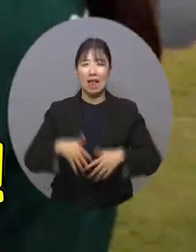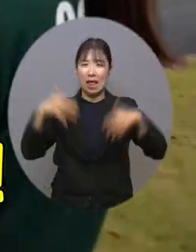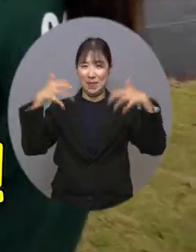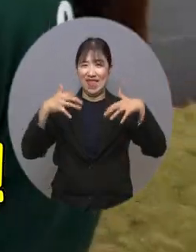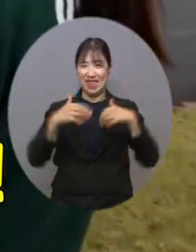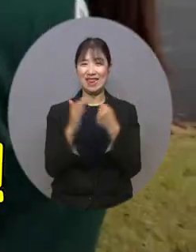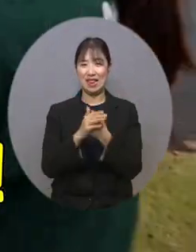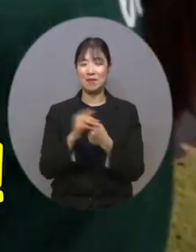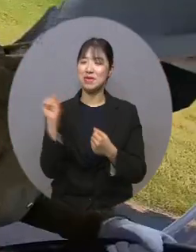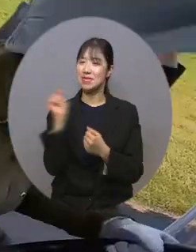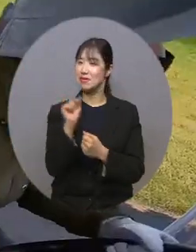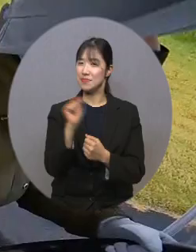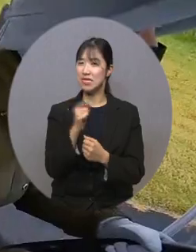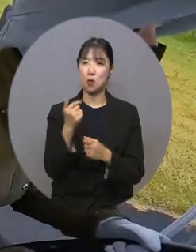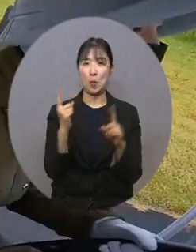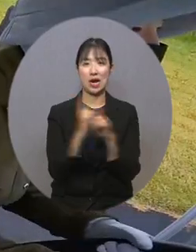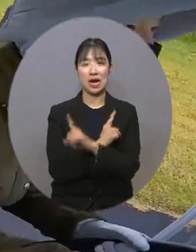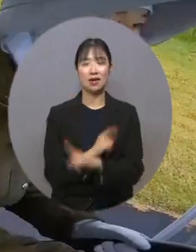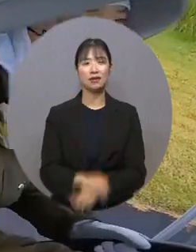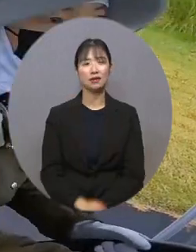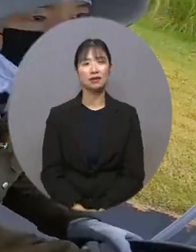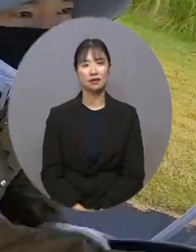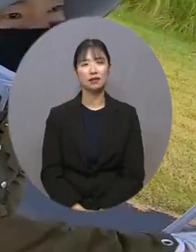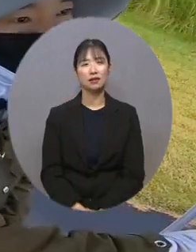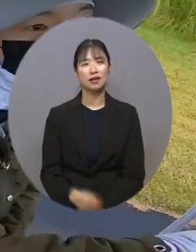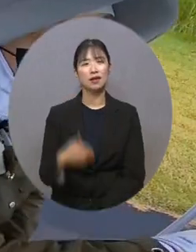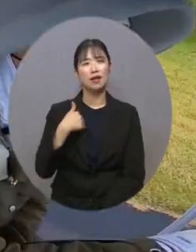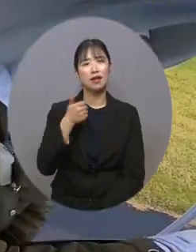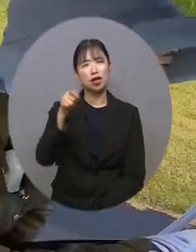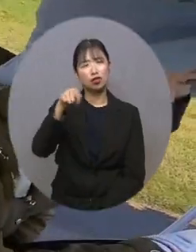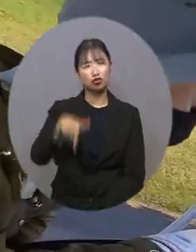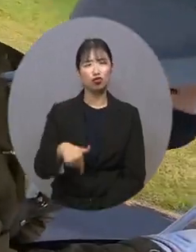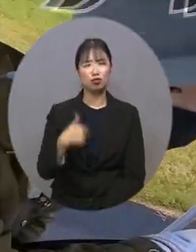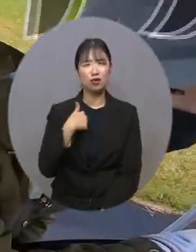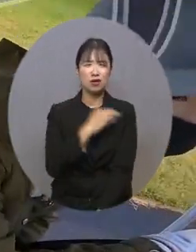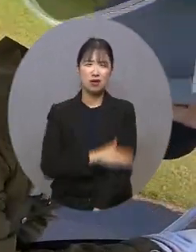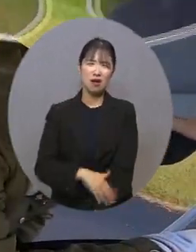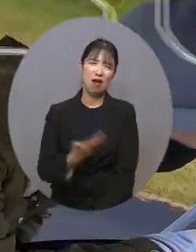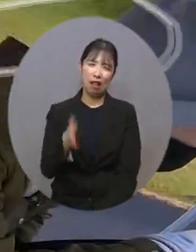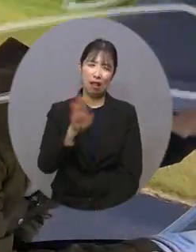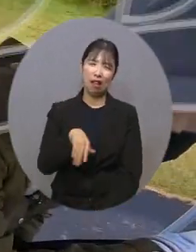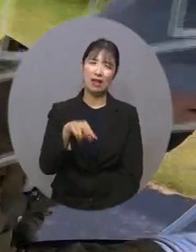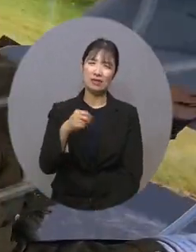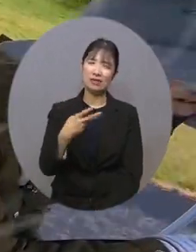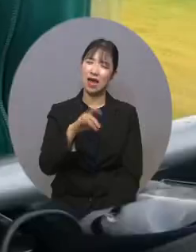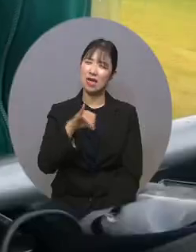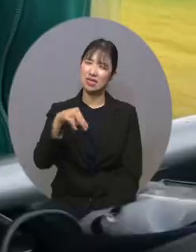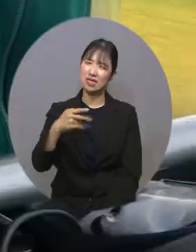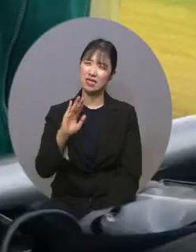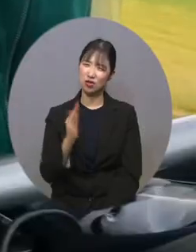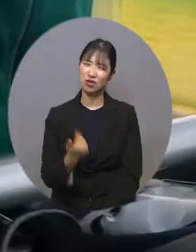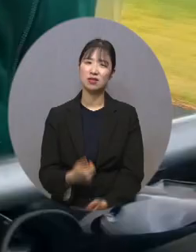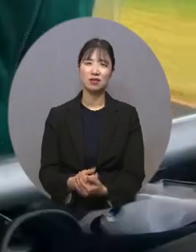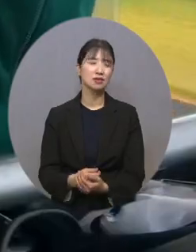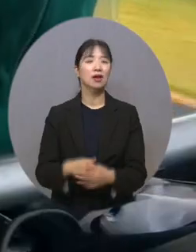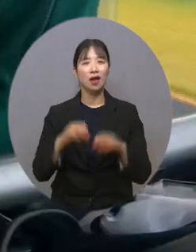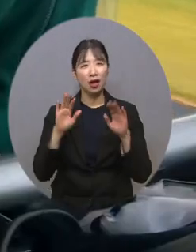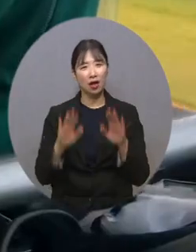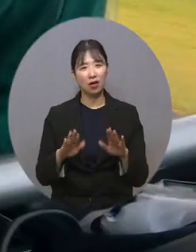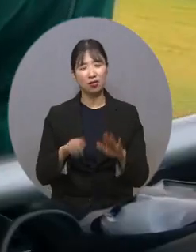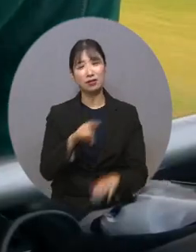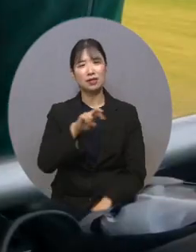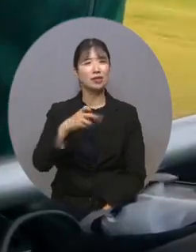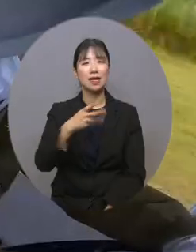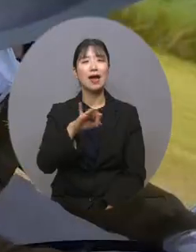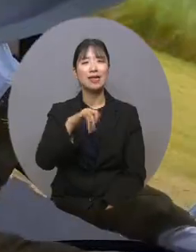다 달라졌어. 스피드가. 아, 내가 원래 훅이나면 나는 사람인데 슬라이스가 나네. 시끄러워. 근데 오늘 그냥 구질 슬라이스라고